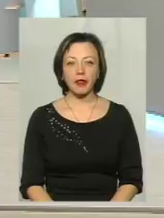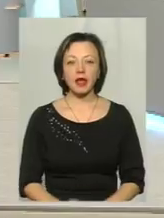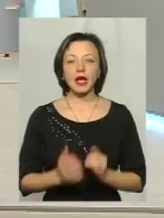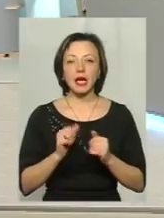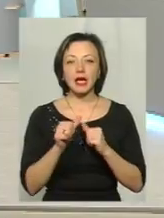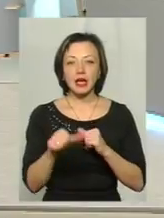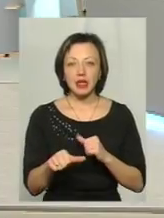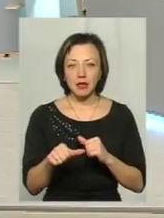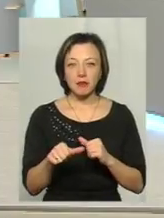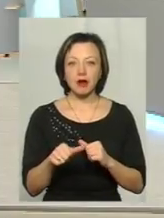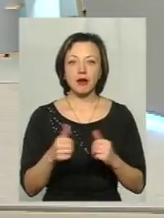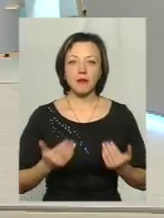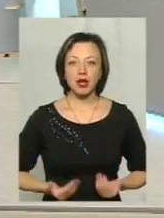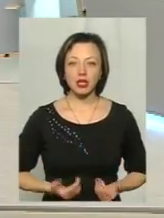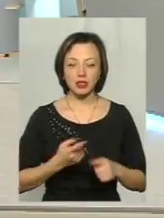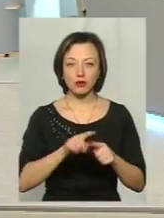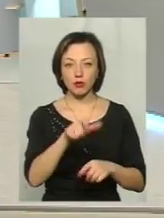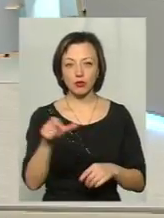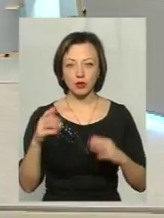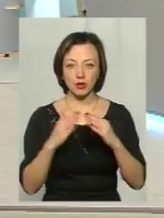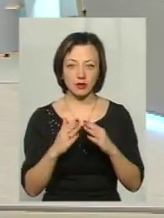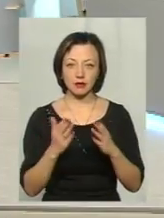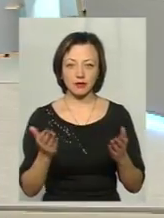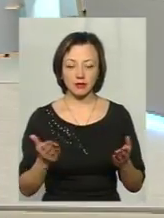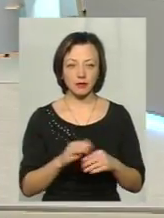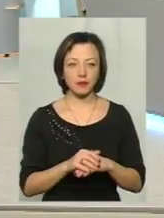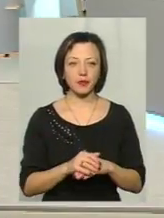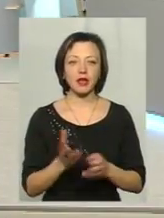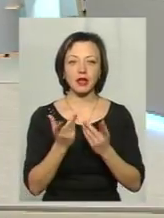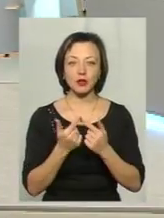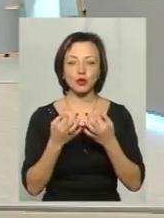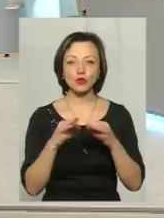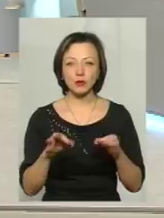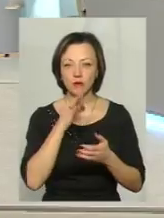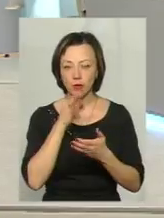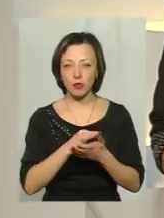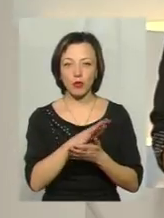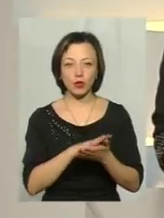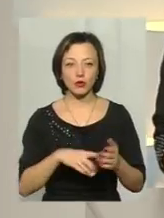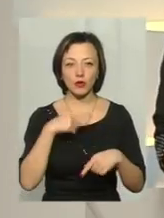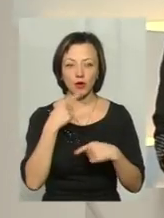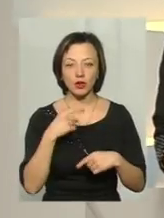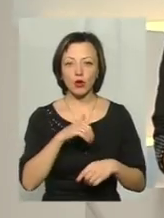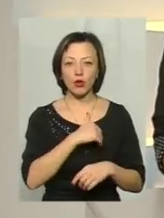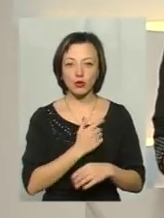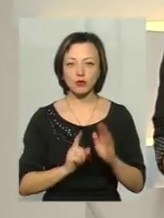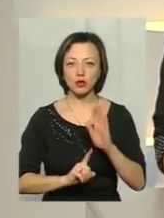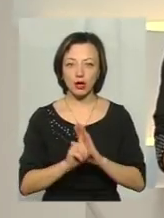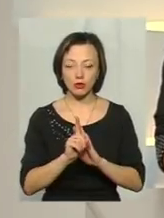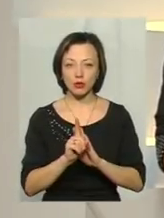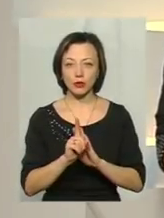будинку, ніхто туди більше нічого не понесе. Дякую. Про кількість, доступність і відповідальність ми зараз продовжимо говорити, але я хочу, щоб спочатку